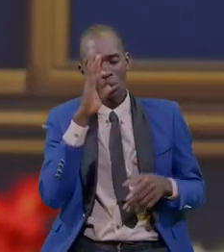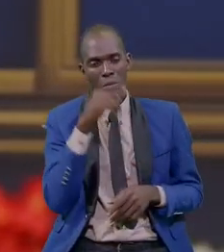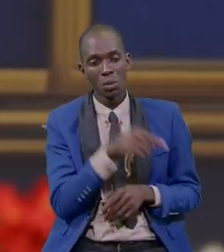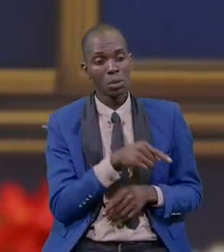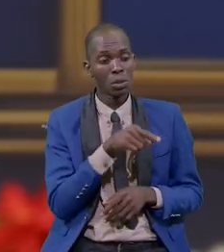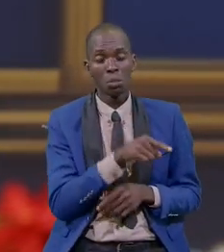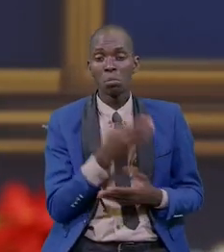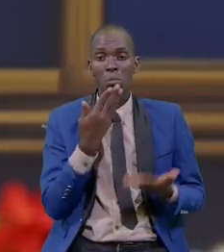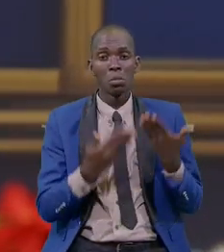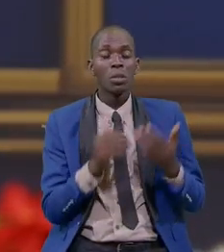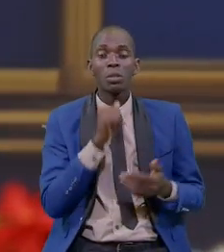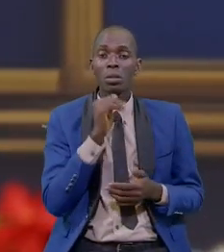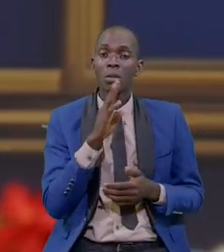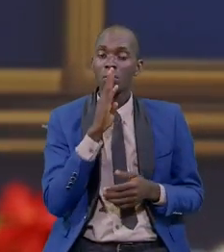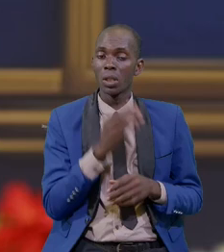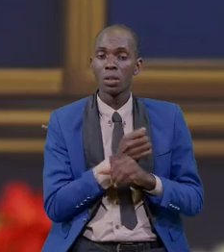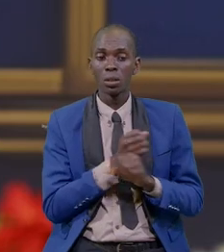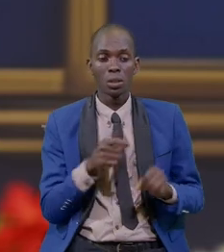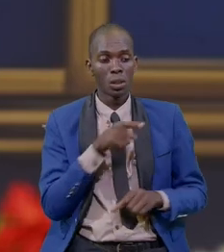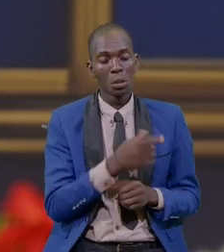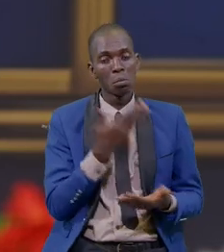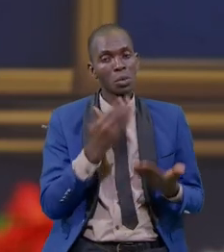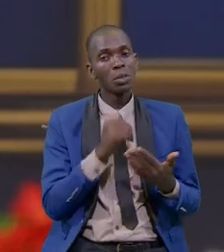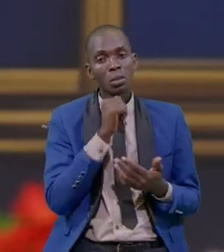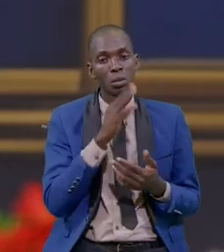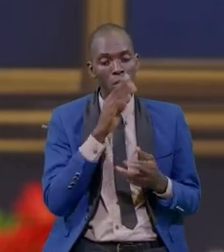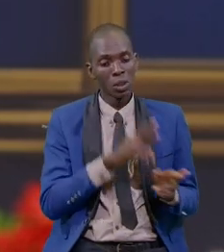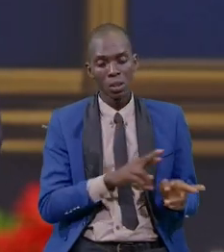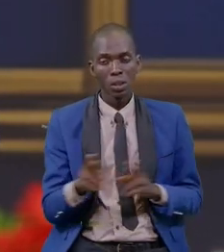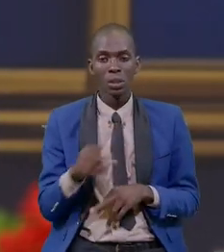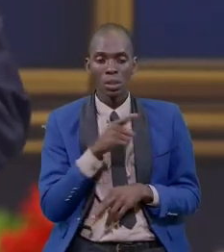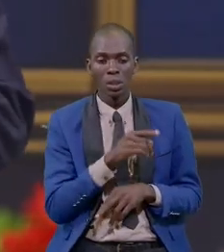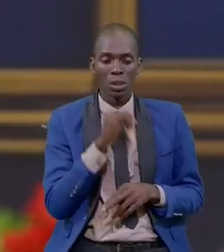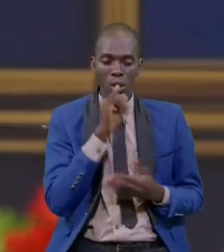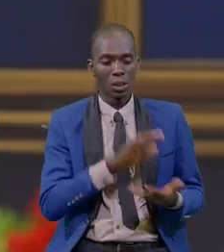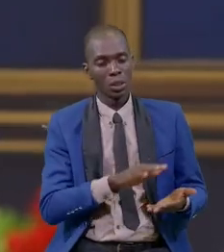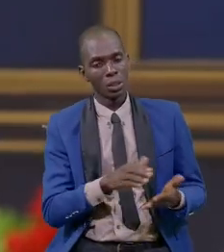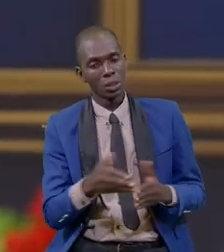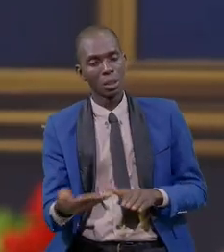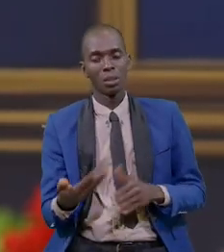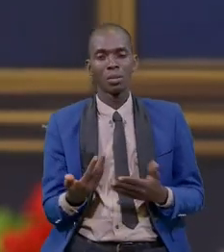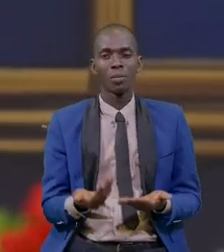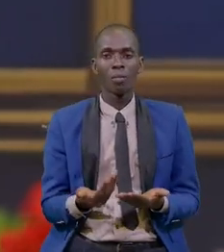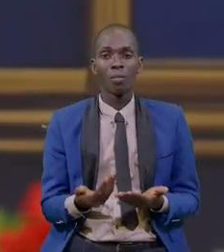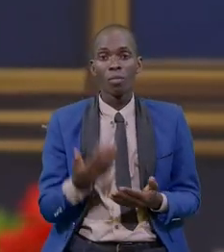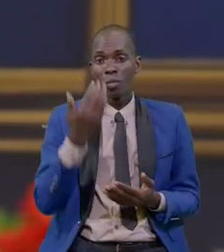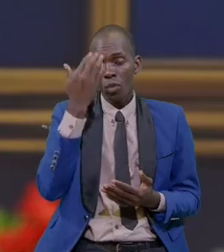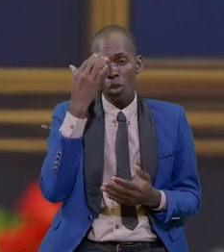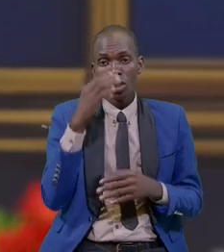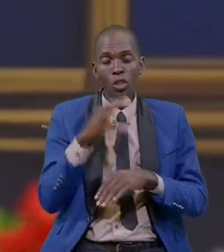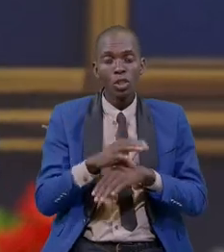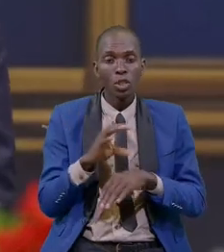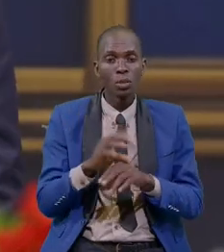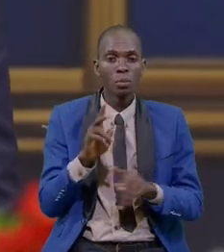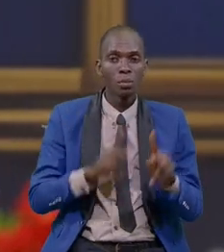de nouveau. Il peut ne pas être prêt pour le ciel. Mais il est en train de mourir. Mais, vous savez, les gens d'église, les